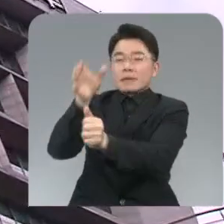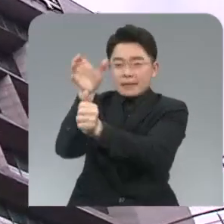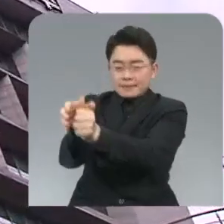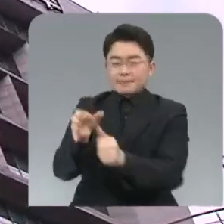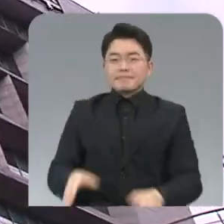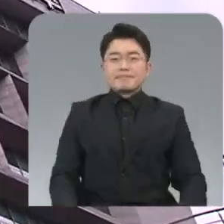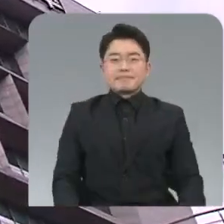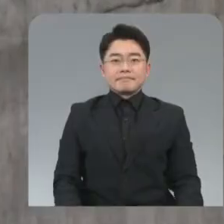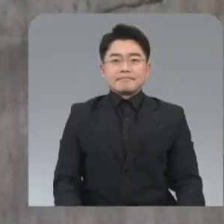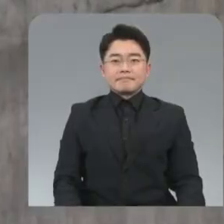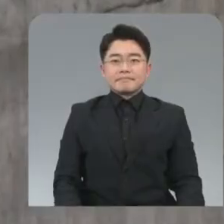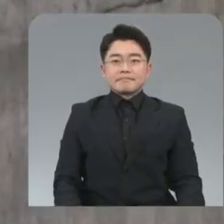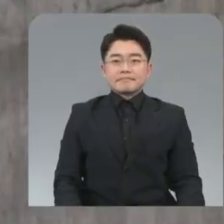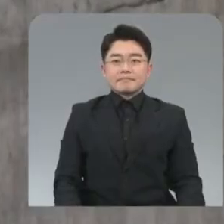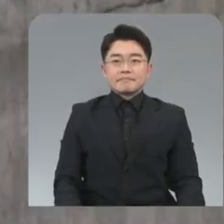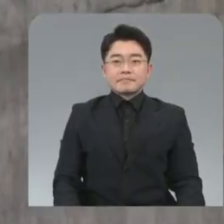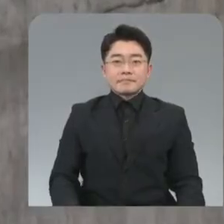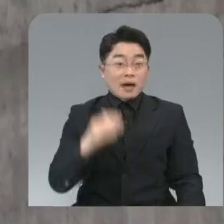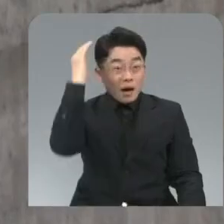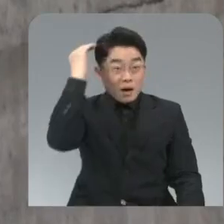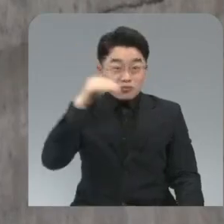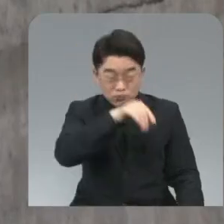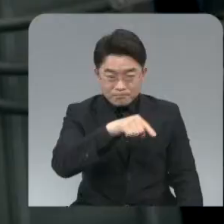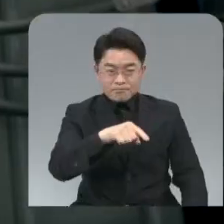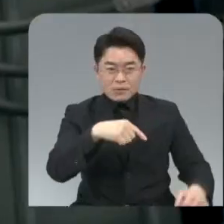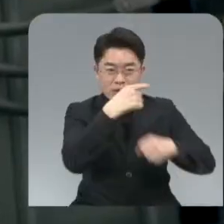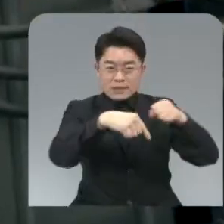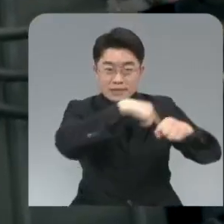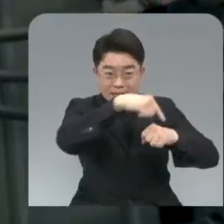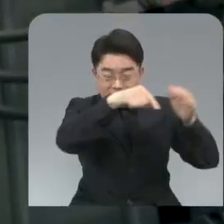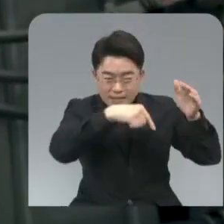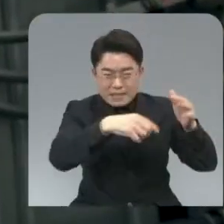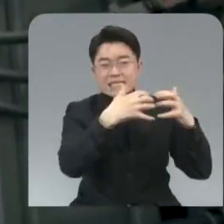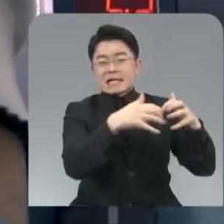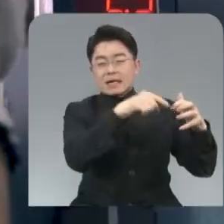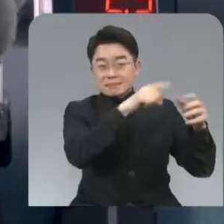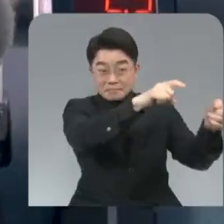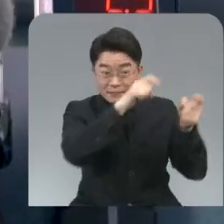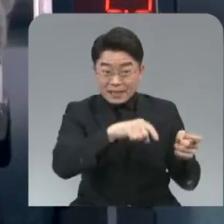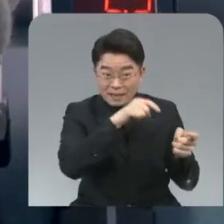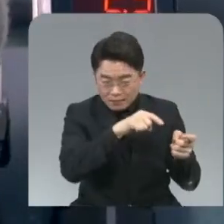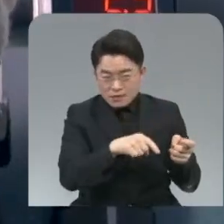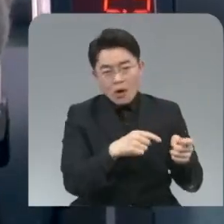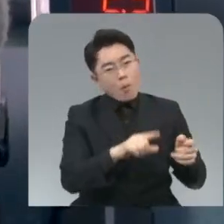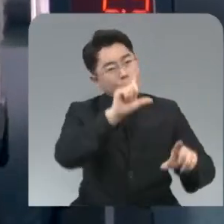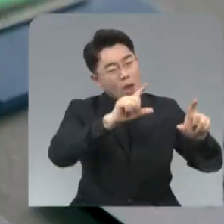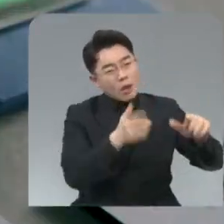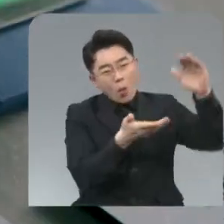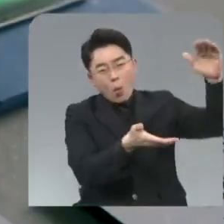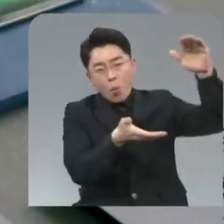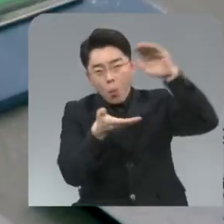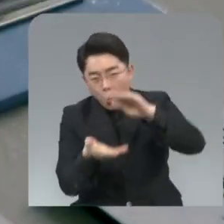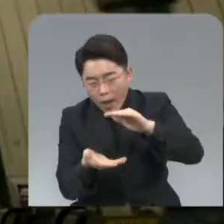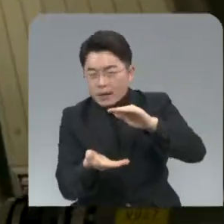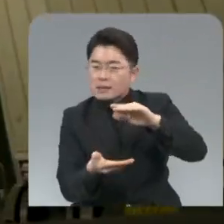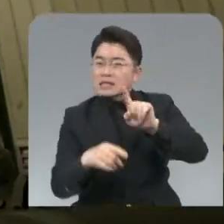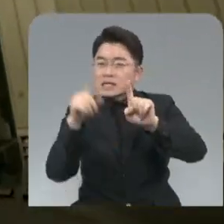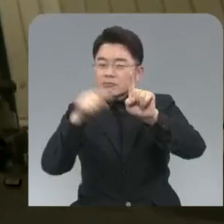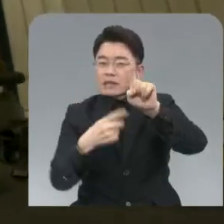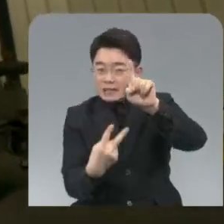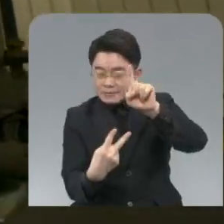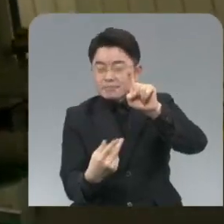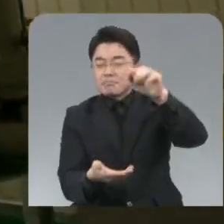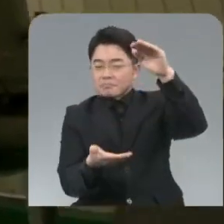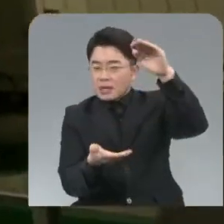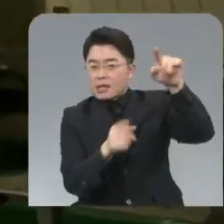의뢰했습니다. 실험 대상은 국내 상당수 원전에 설치된 제품을 2분의 1로 축소한 모형이었습니다. 원전